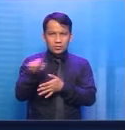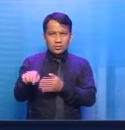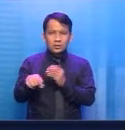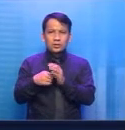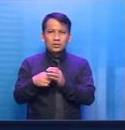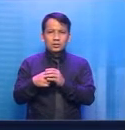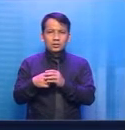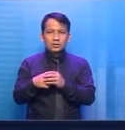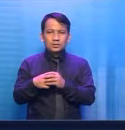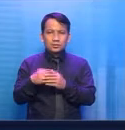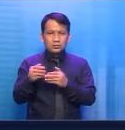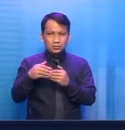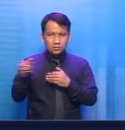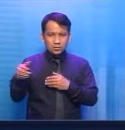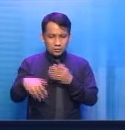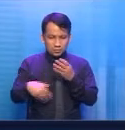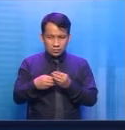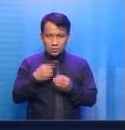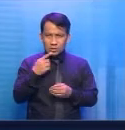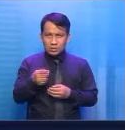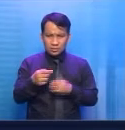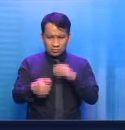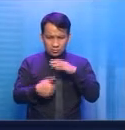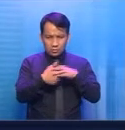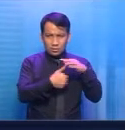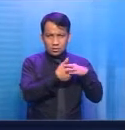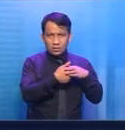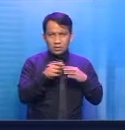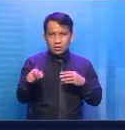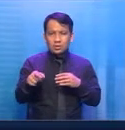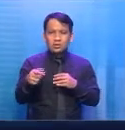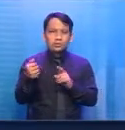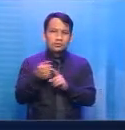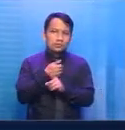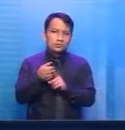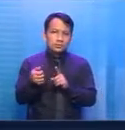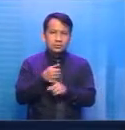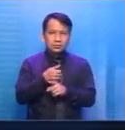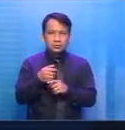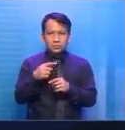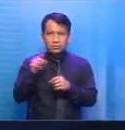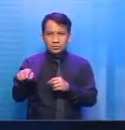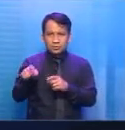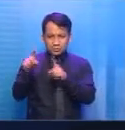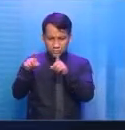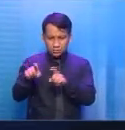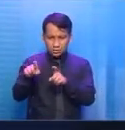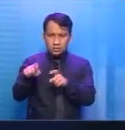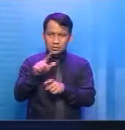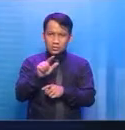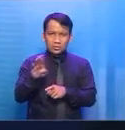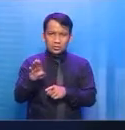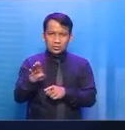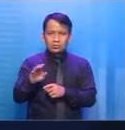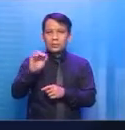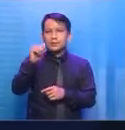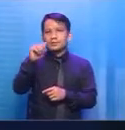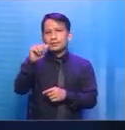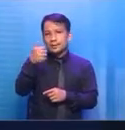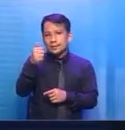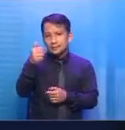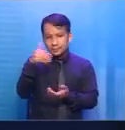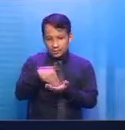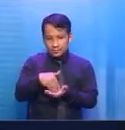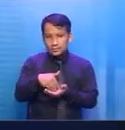Cross sa mga swab test sa sagot ng PhilHealth, nagsulputa na ang mga mapagsamantala. Gaya ng isang testing lab sa NAIA, 10,000 piso ang singil